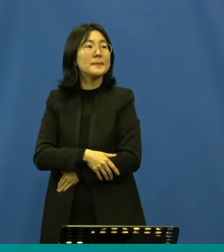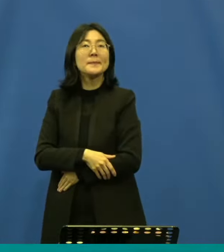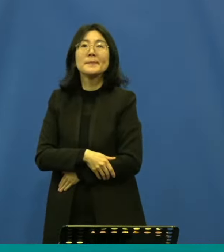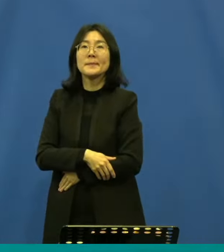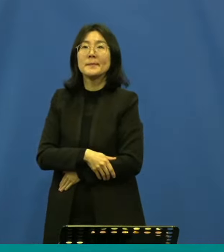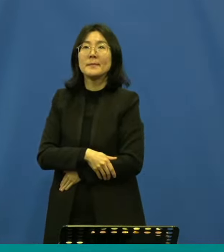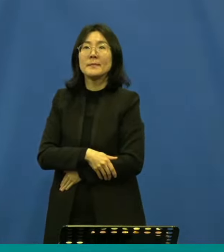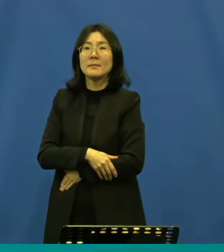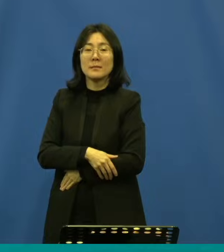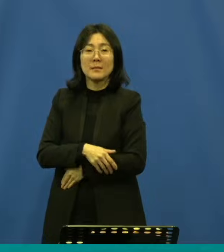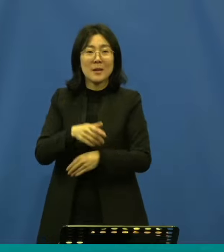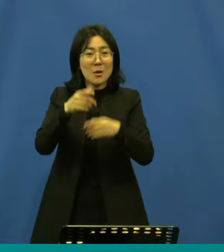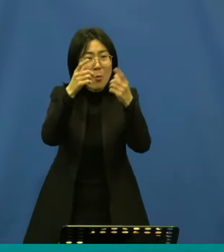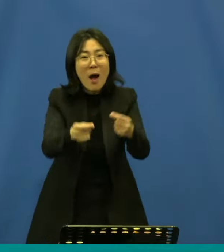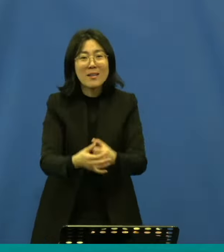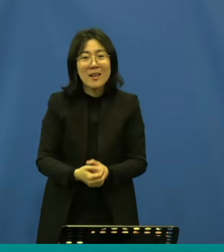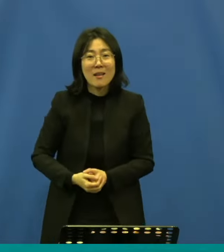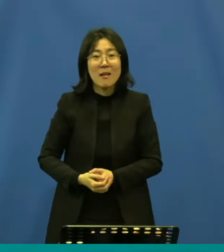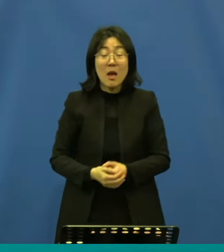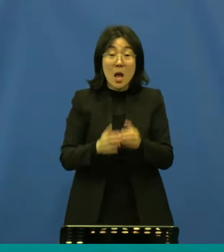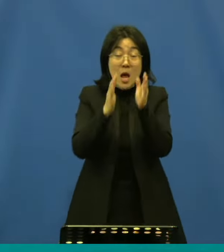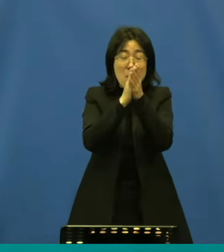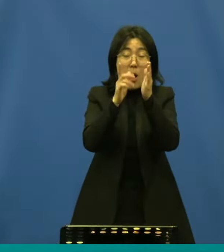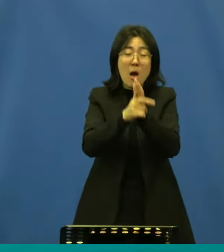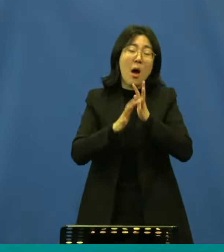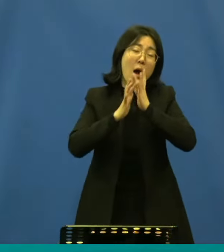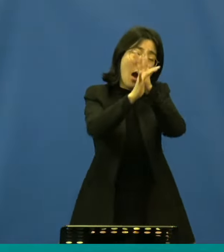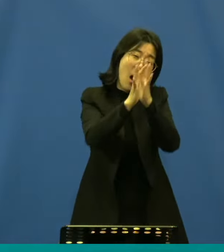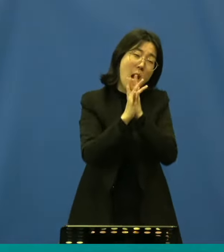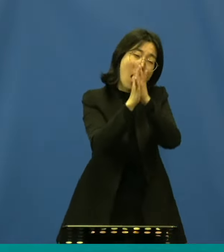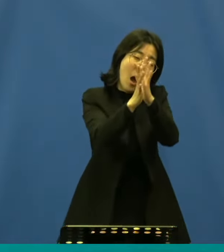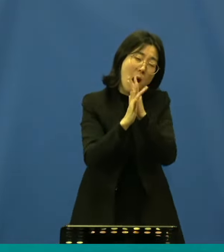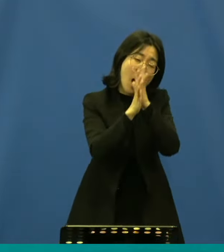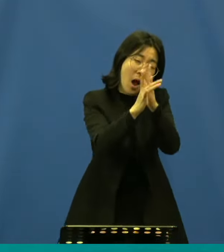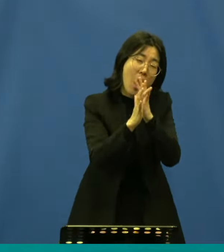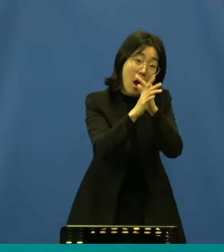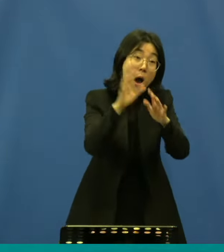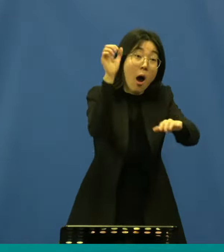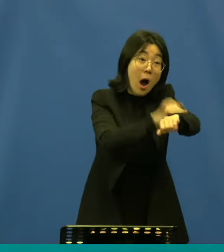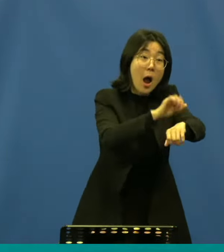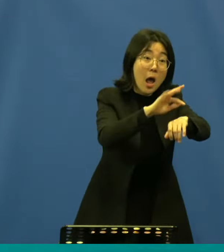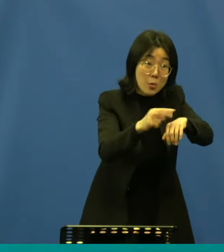어떤 사람은 막 기도할 때는 막 방언으로 막 기도하는데 싸울 때는 우리말로 하더라고요.